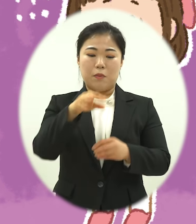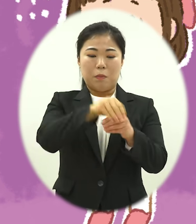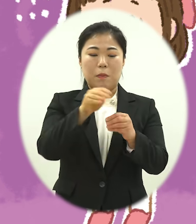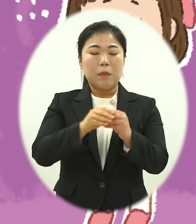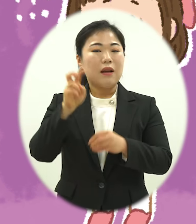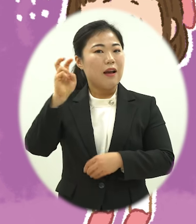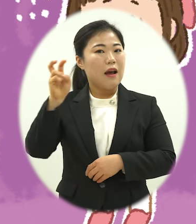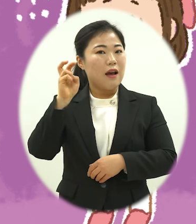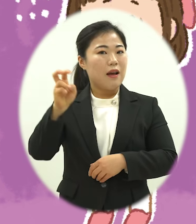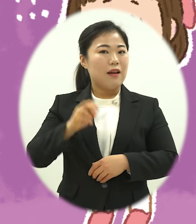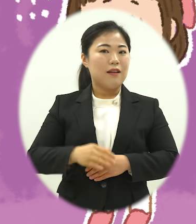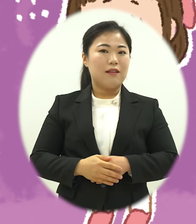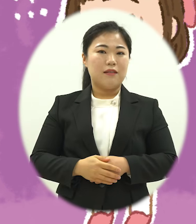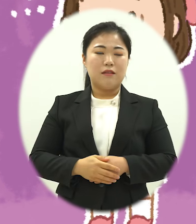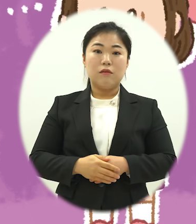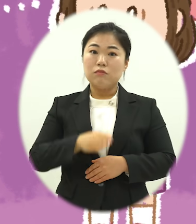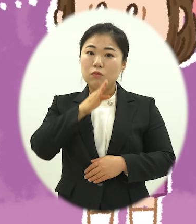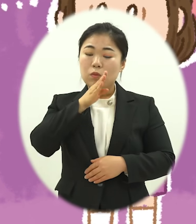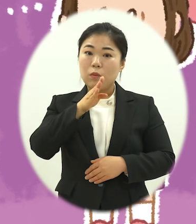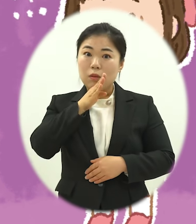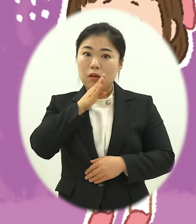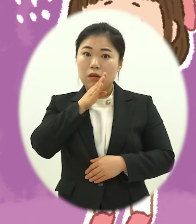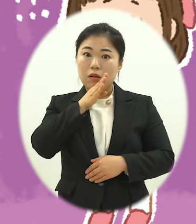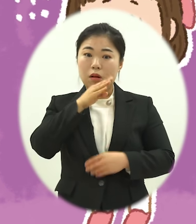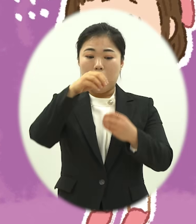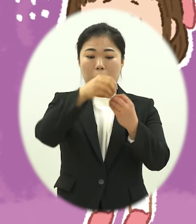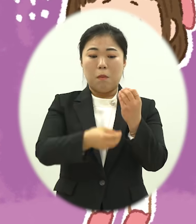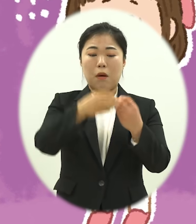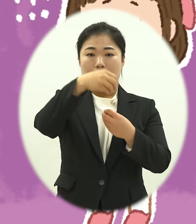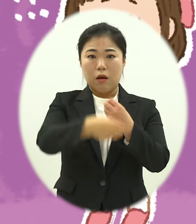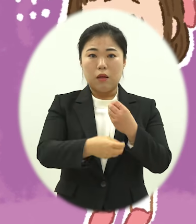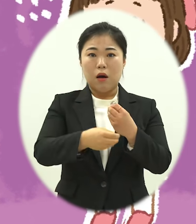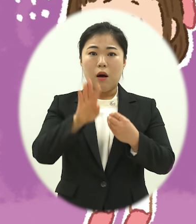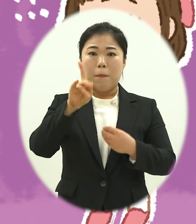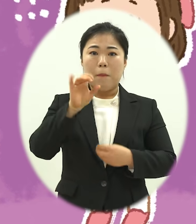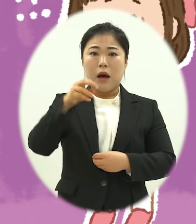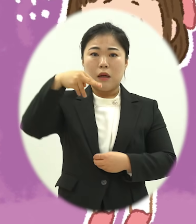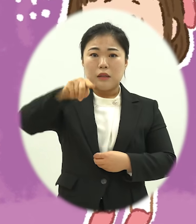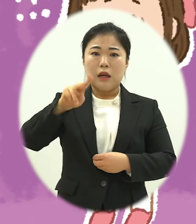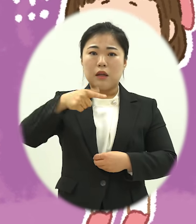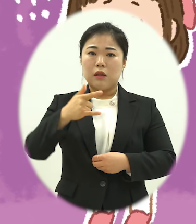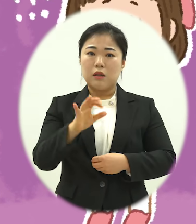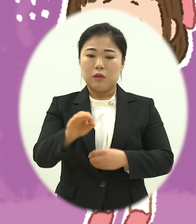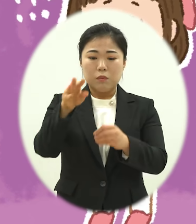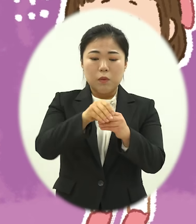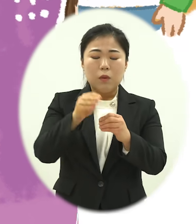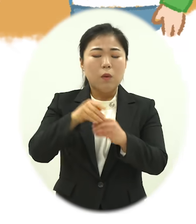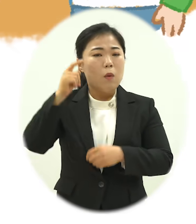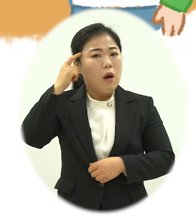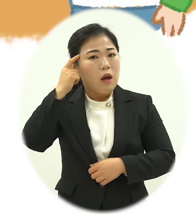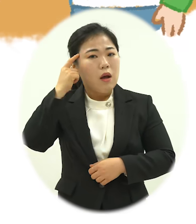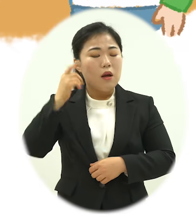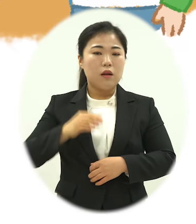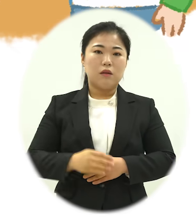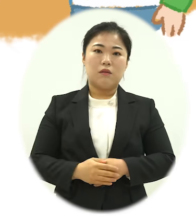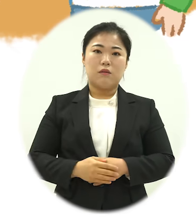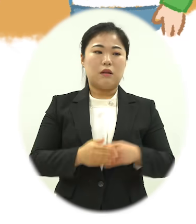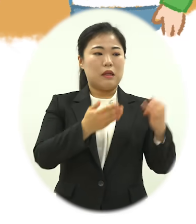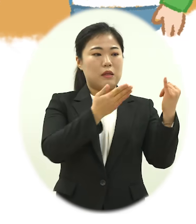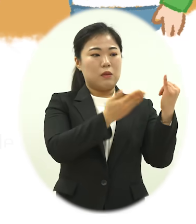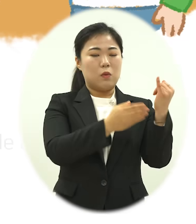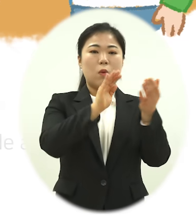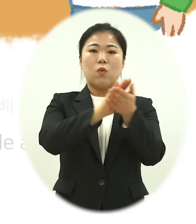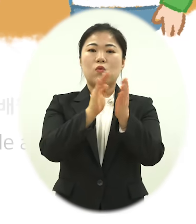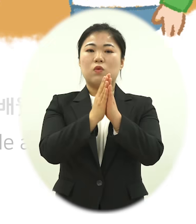건지도 몰라 정말 바나나가 왜 방사능을 맞아 왼